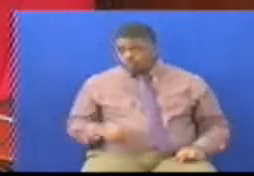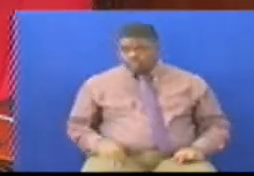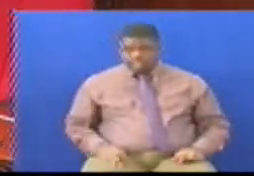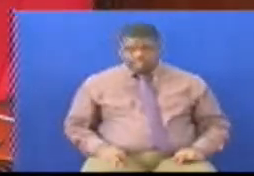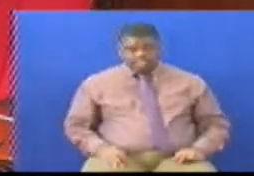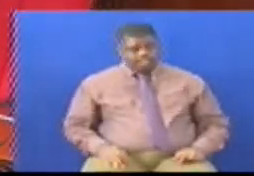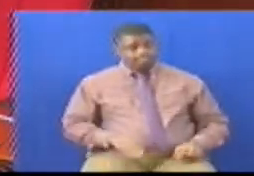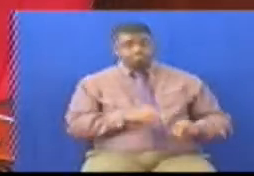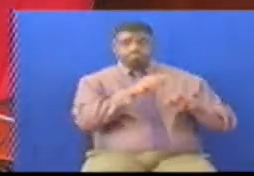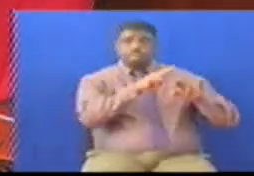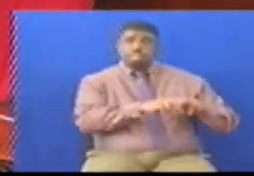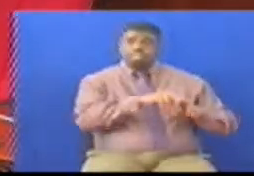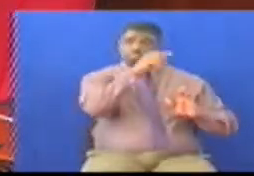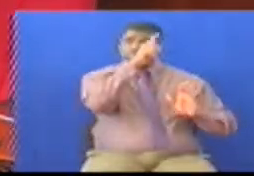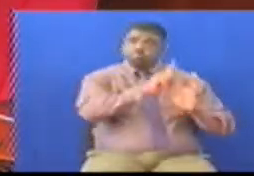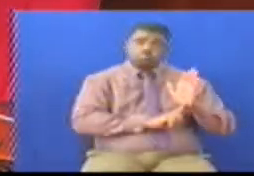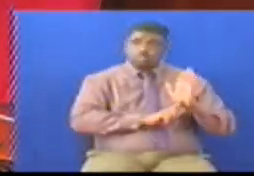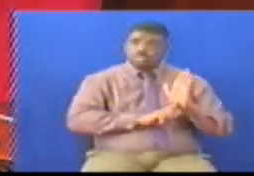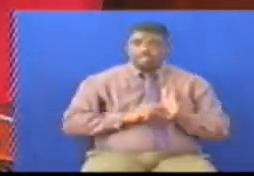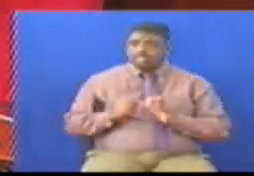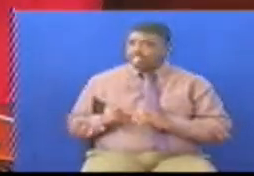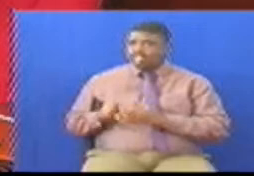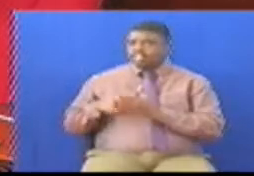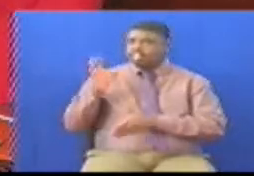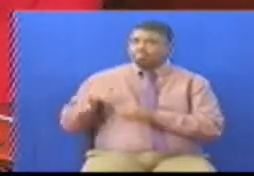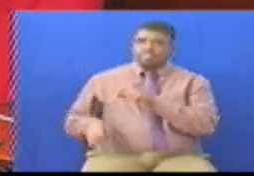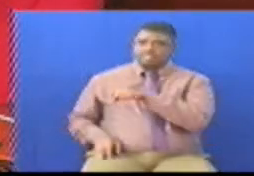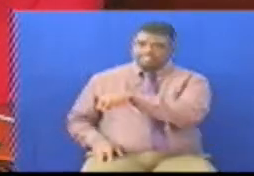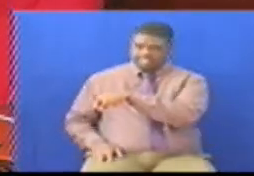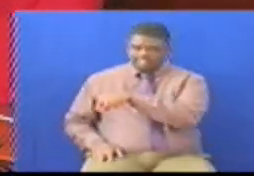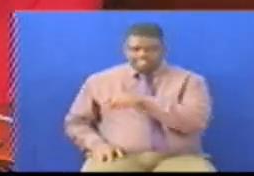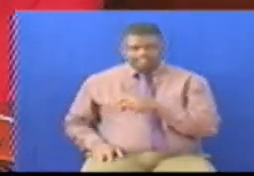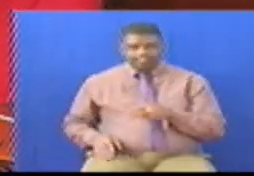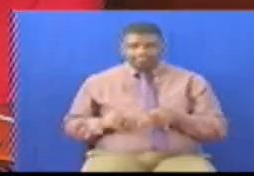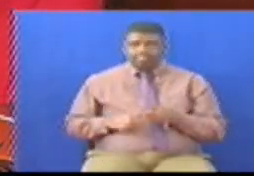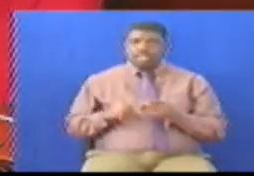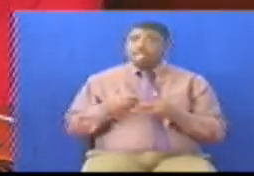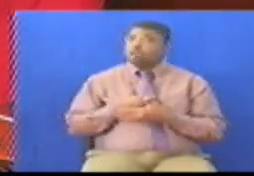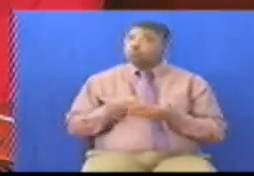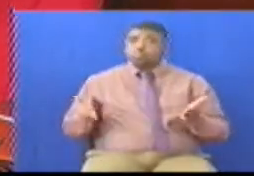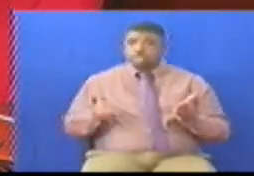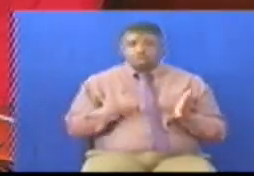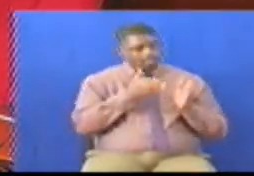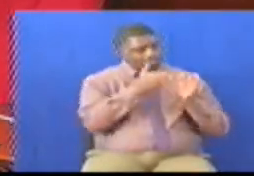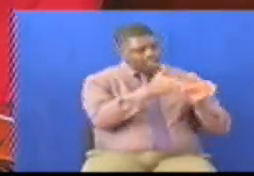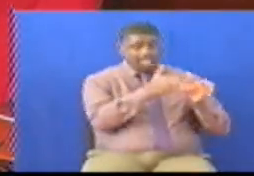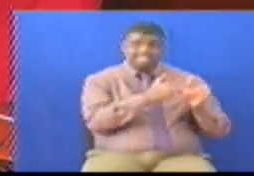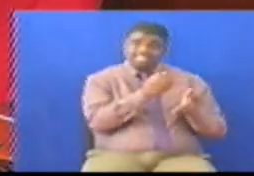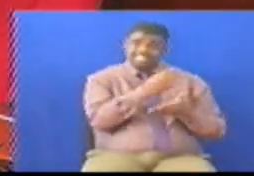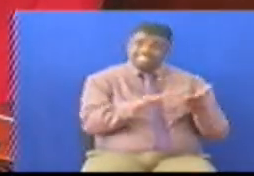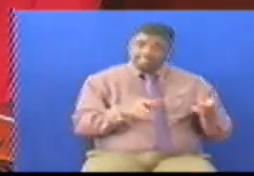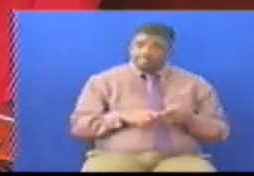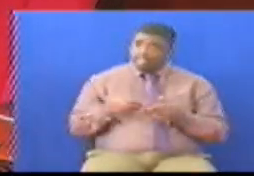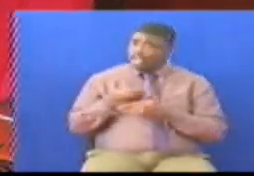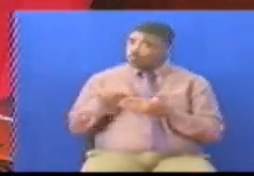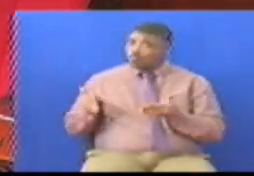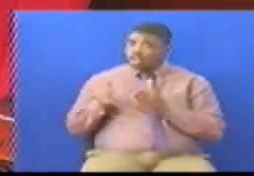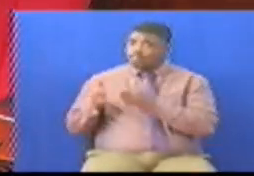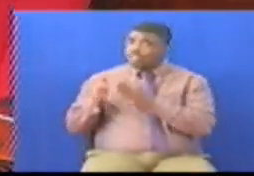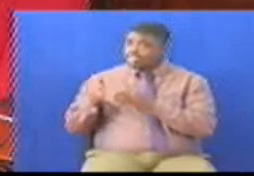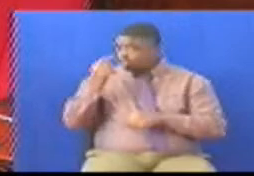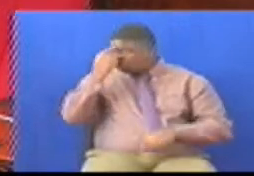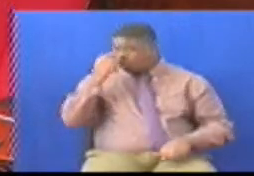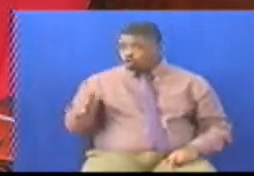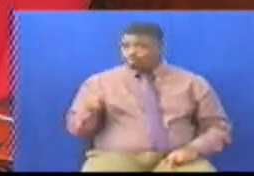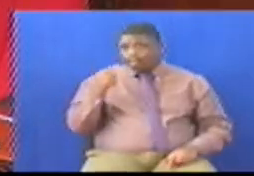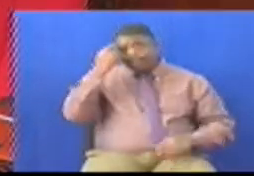estate imeshuka thamani Mheshimiwa Speaker. Majengo thamani yameshuka, hakuna wapangaji Dar es Salaam, hakuna wapangaji Dodoma. Maana